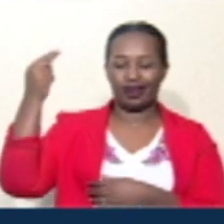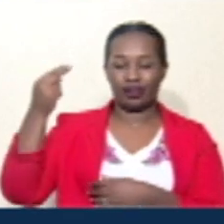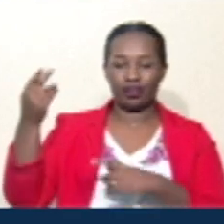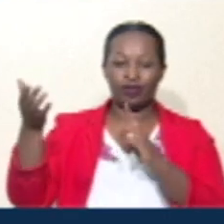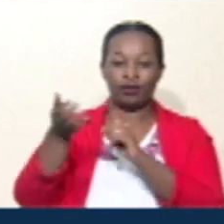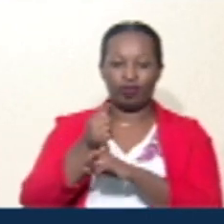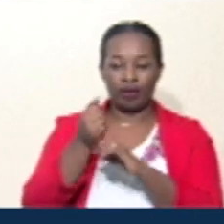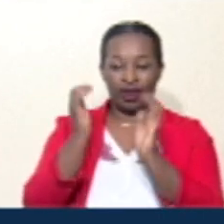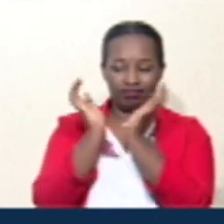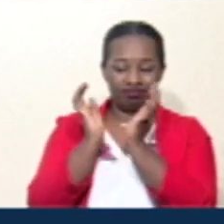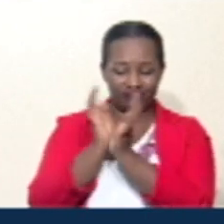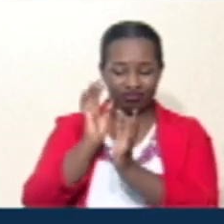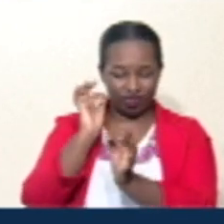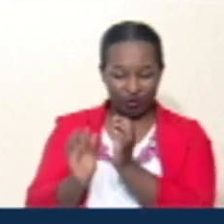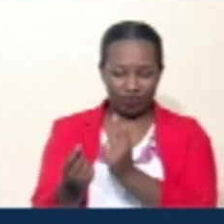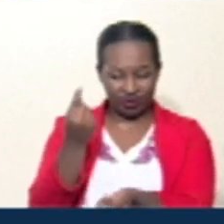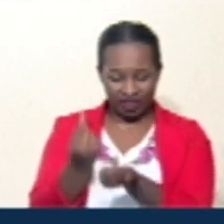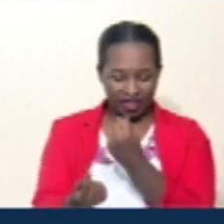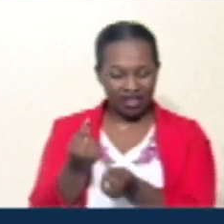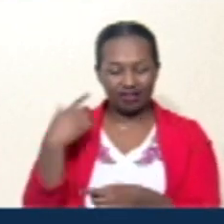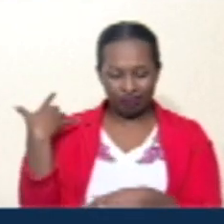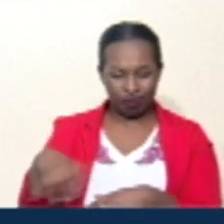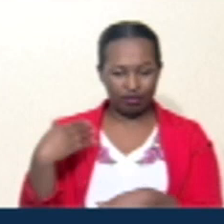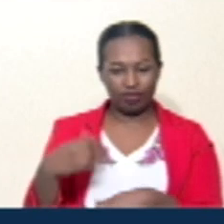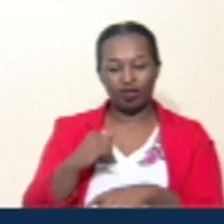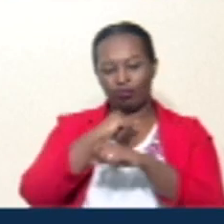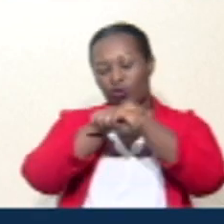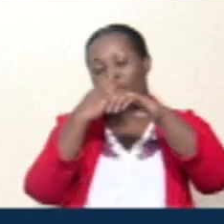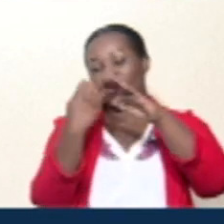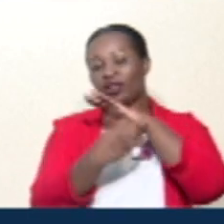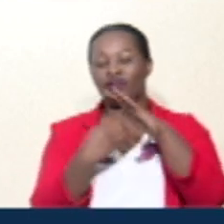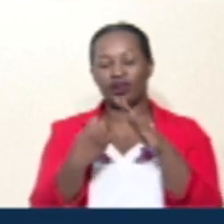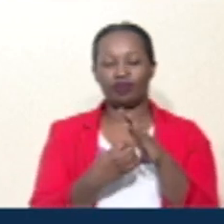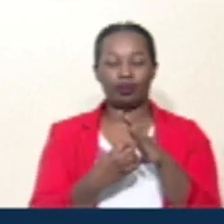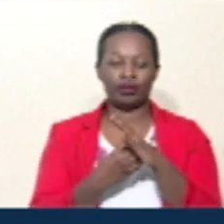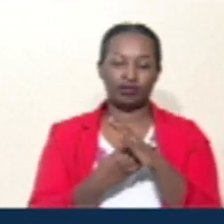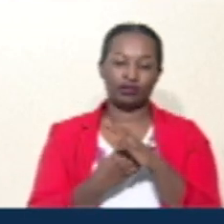Kuzibona birahenze mu rwego rwo kubungabunga ibidukikije kugira ngo